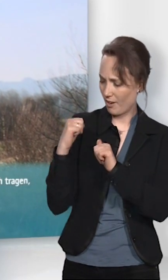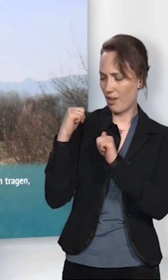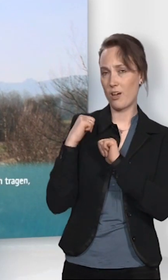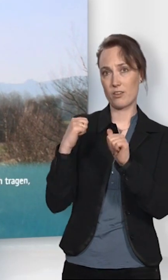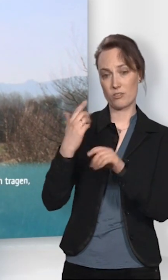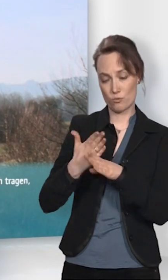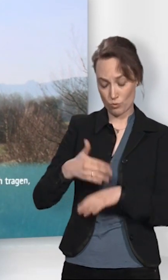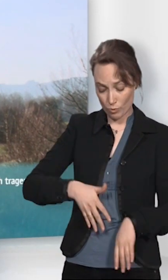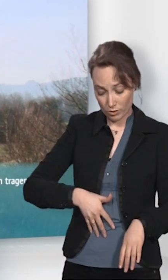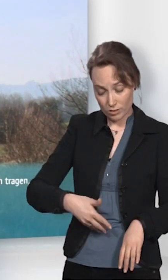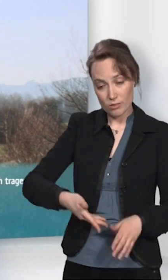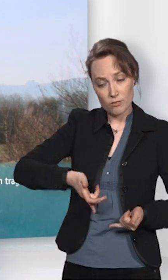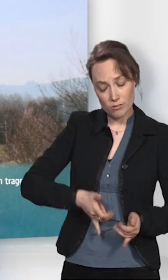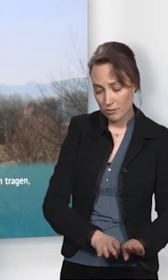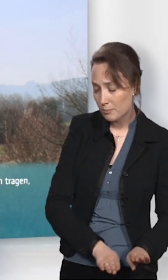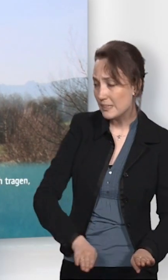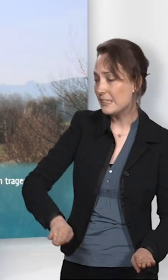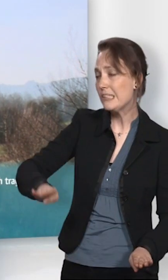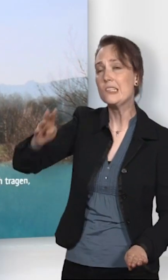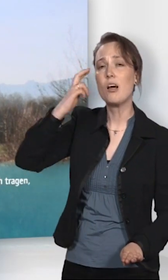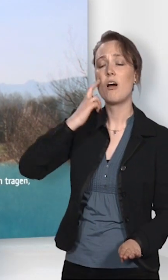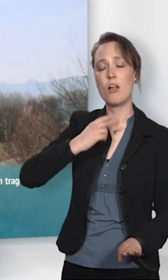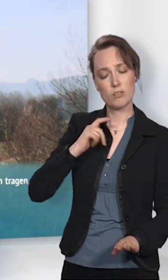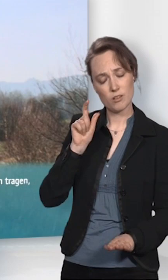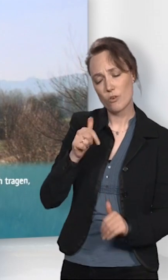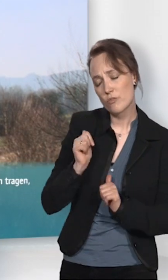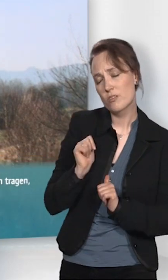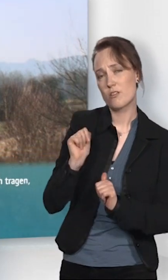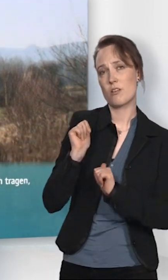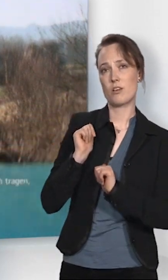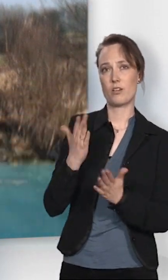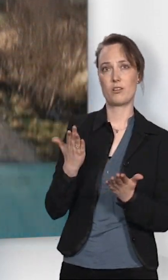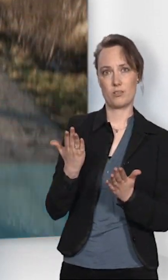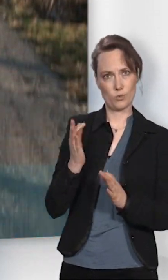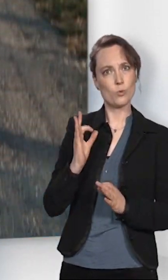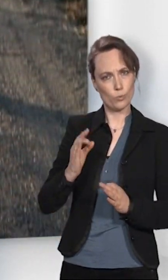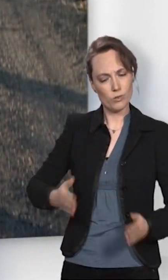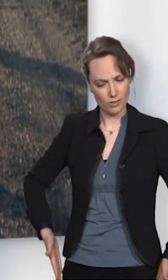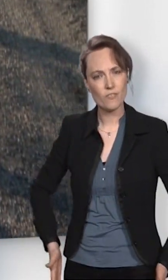dich tragen, bis du alt und grau wirst. Es tut gut, auf dem Weg zu sein.